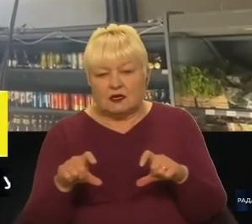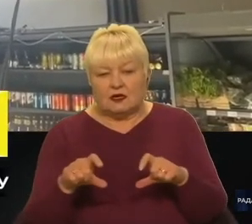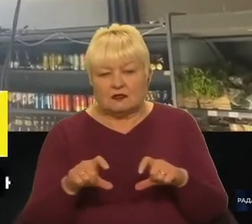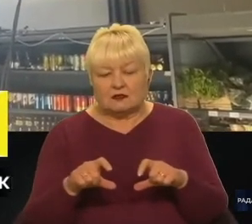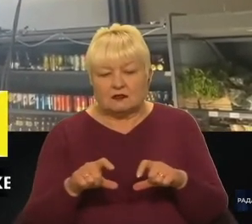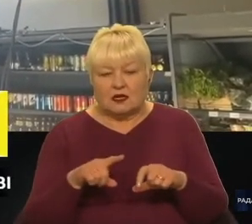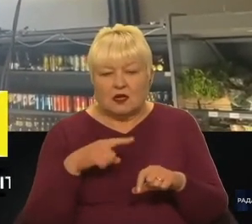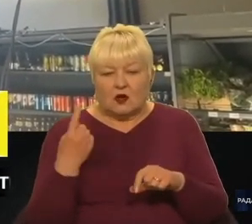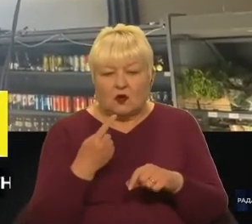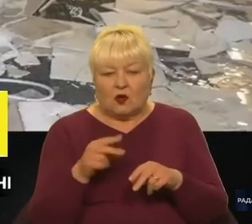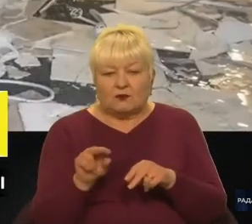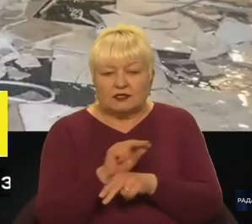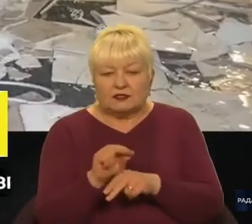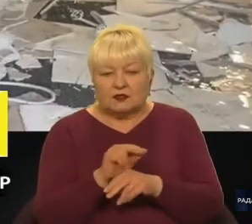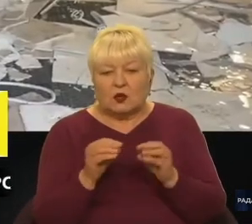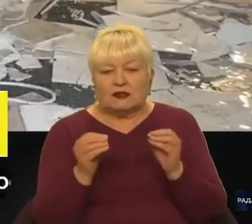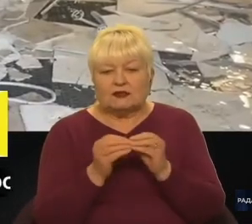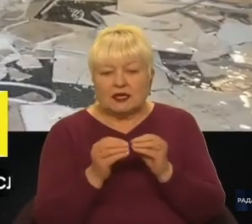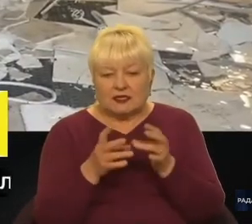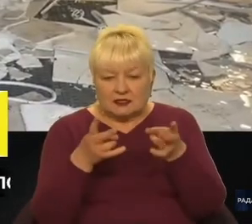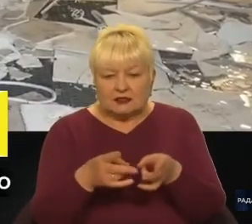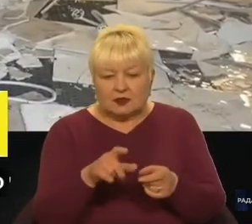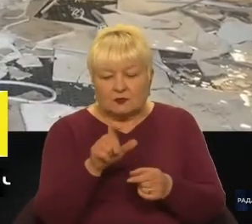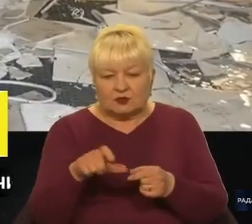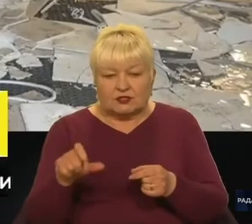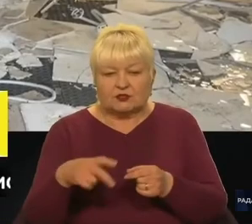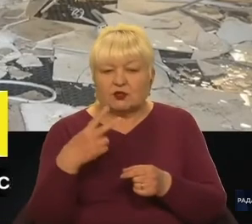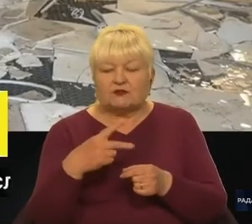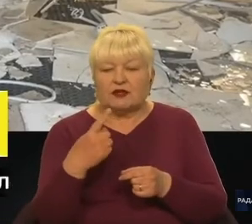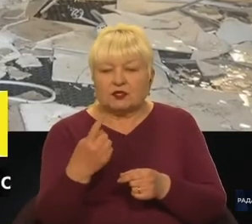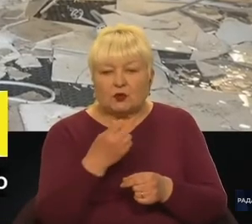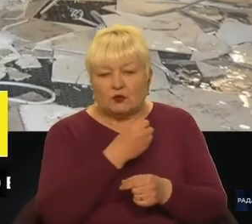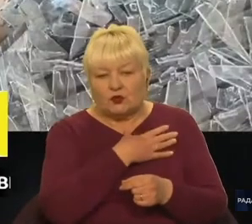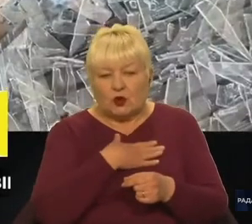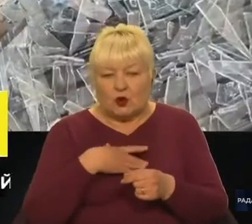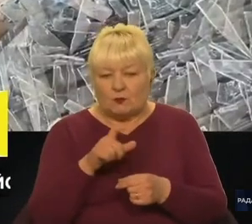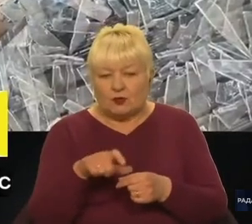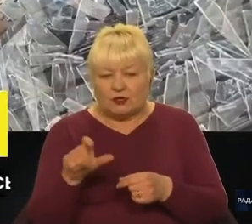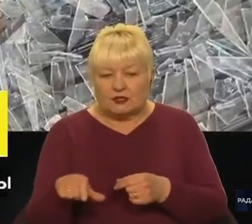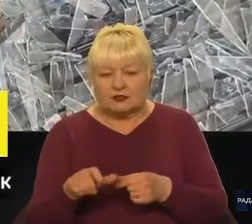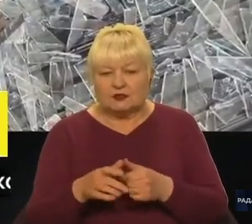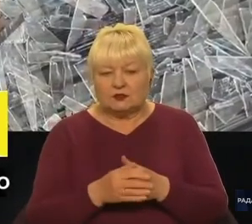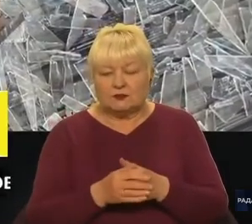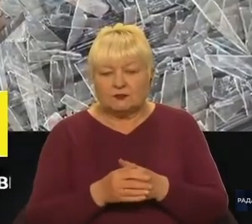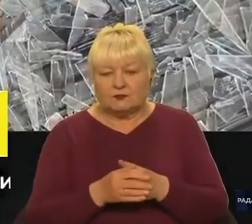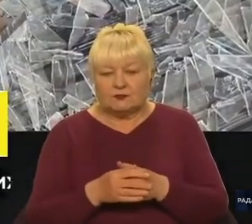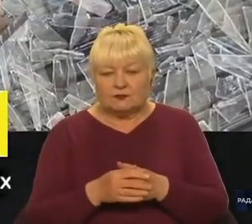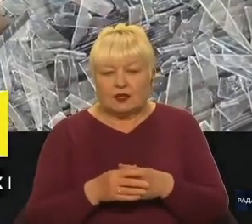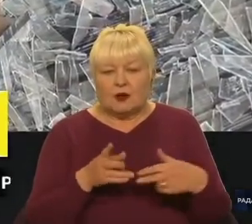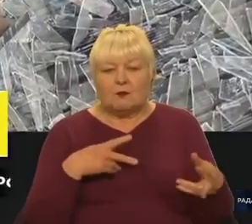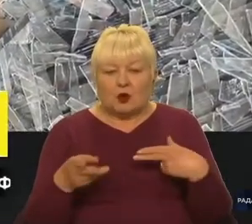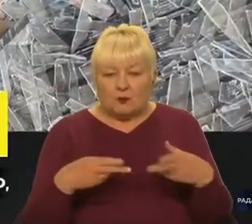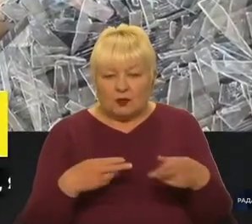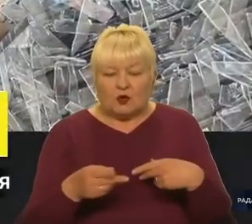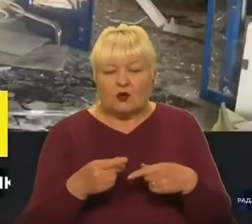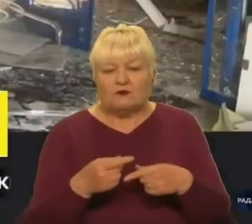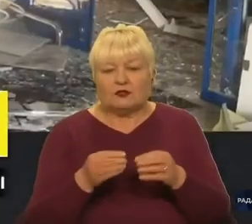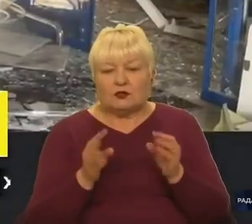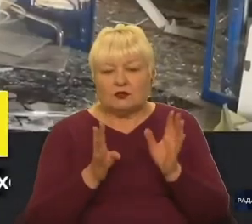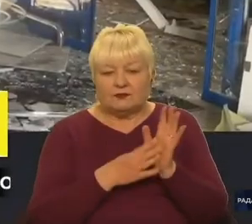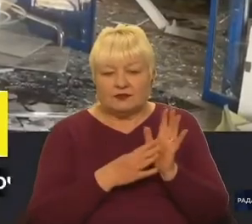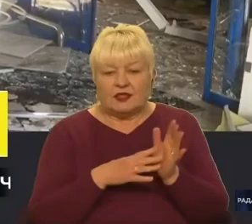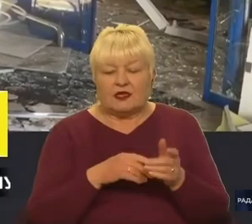області лікуються 10 пацієнтів, 21 пораненого прооперованого. 9 людей евакували